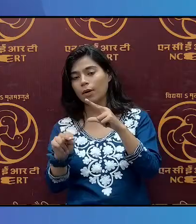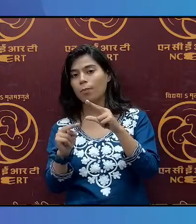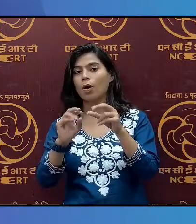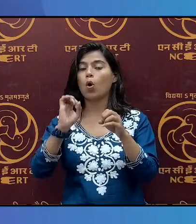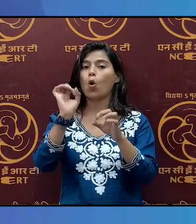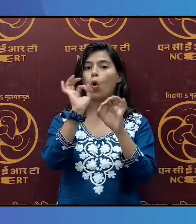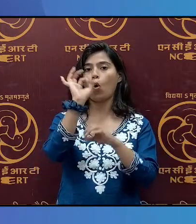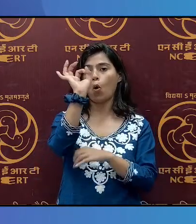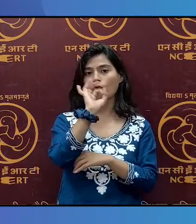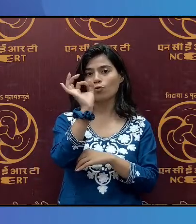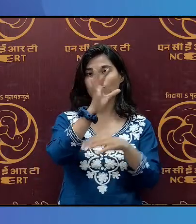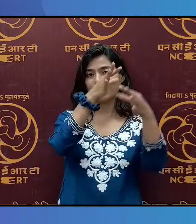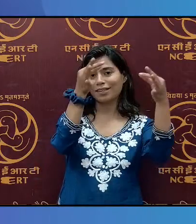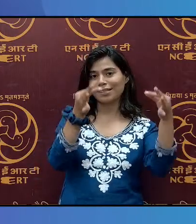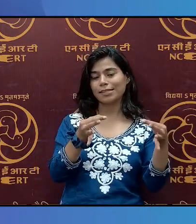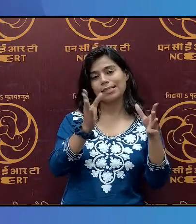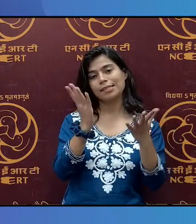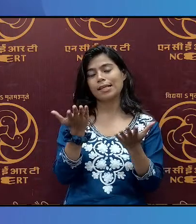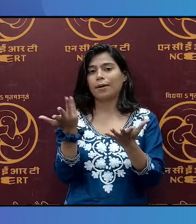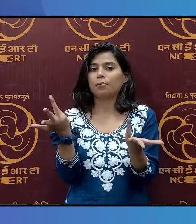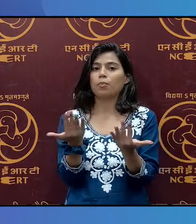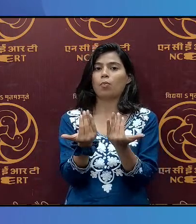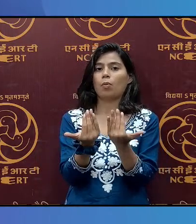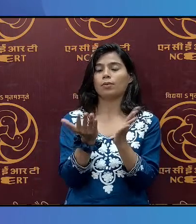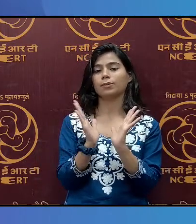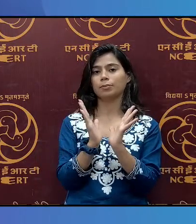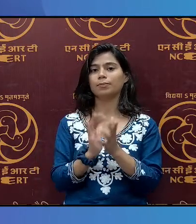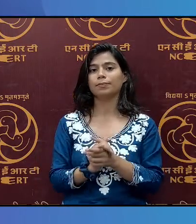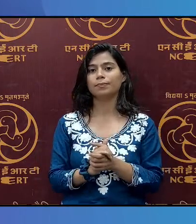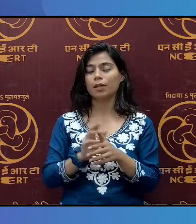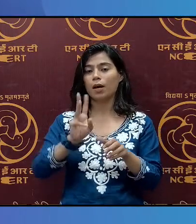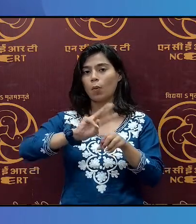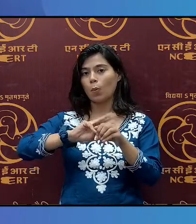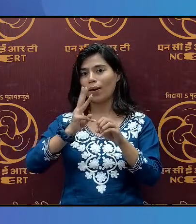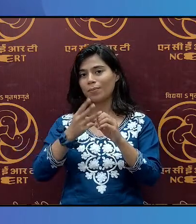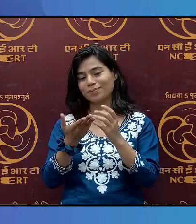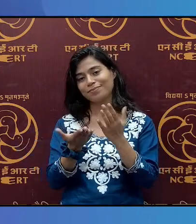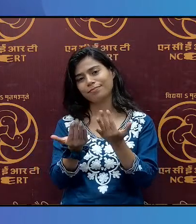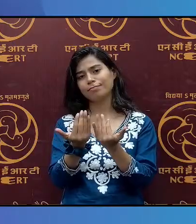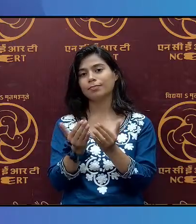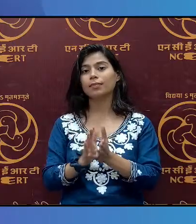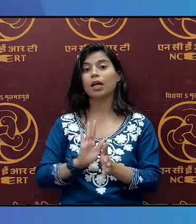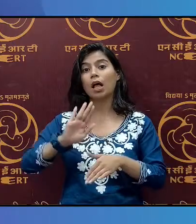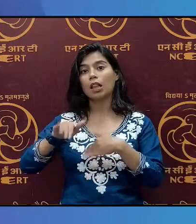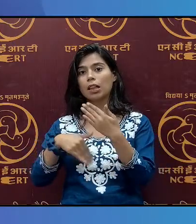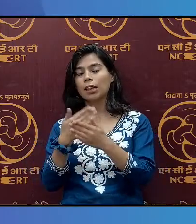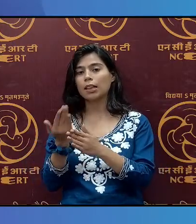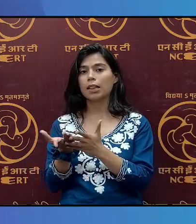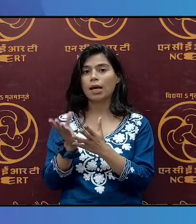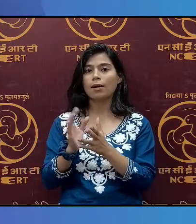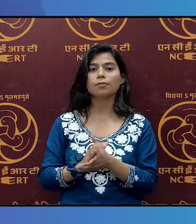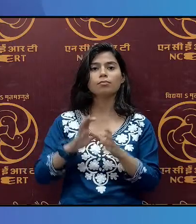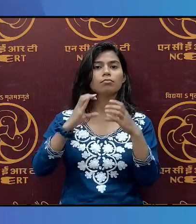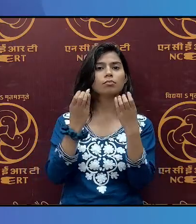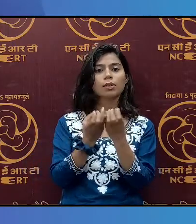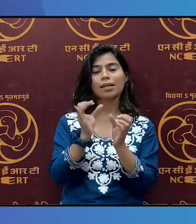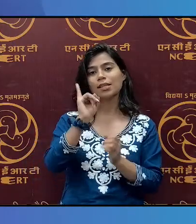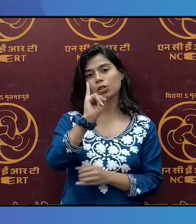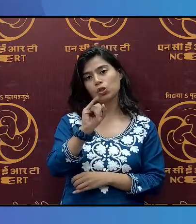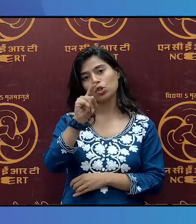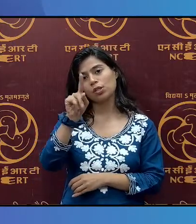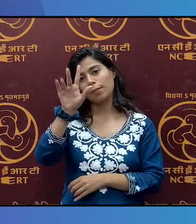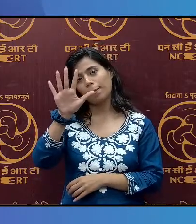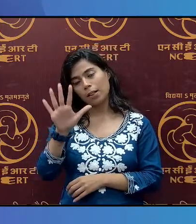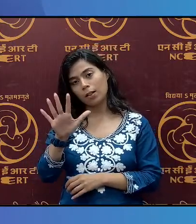हैं. आप यहां से अपनी किताबें मंगवा सकते हैं. अगला सत्र जो प्रसारित होगा आप सभी के लिए ये 6:15 तक प्रसारित